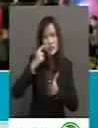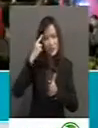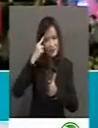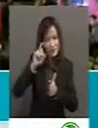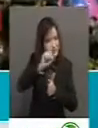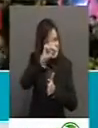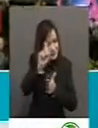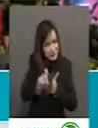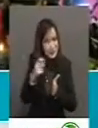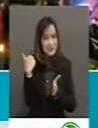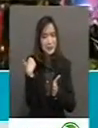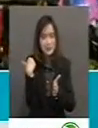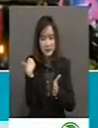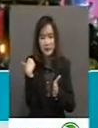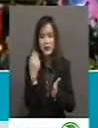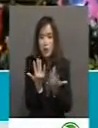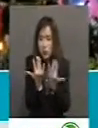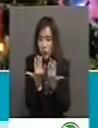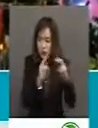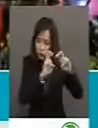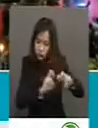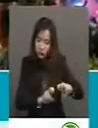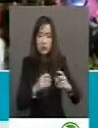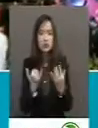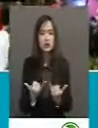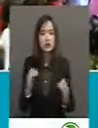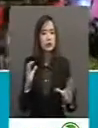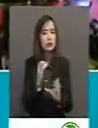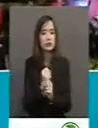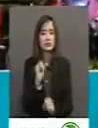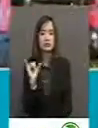ไรซ่อนเงื่อนอยู่หรือเปล่านะคะเดี๋ยวตรวจสอบกันค่ะเบื้องต้นนี่ยังไม่มีการฟันธงออกมานะคะ ค่ะ